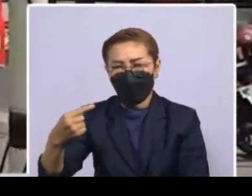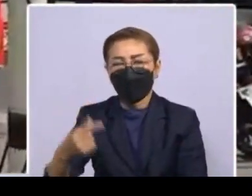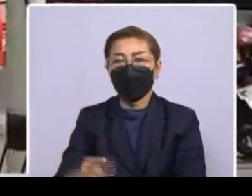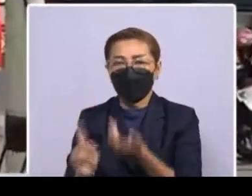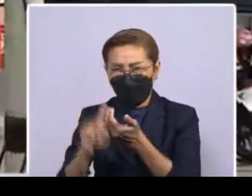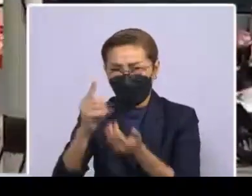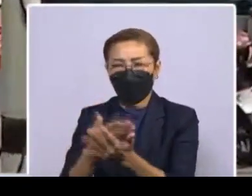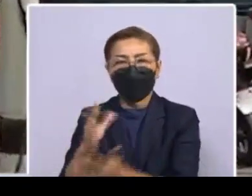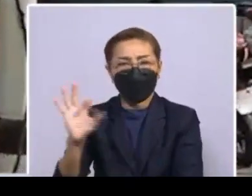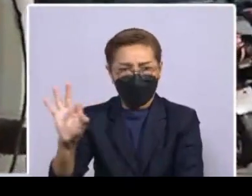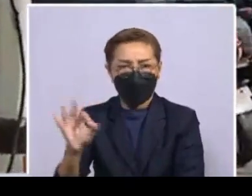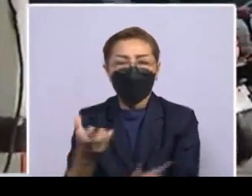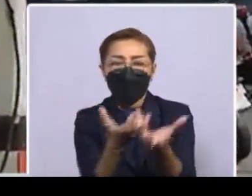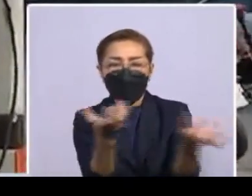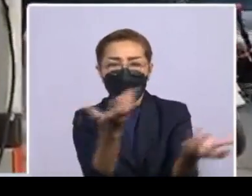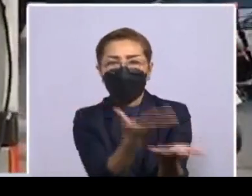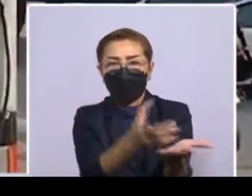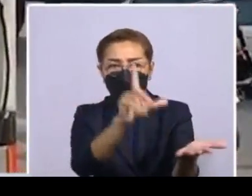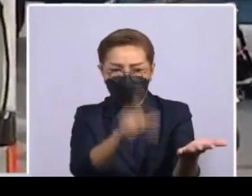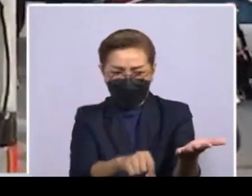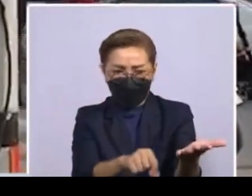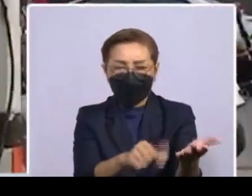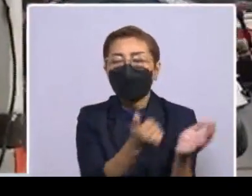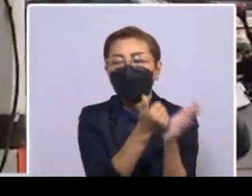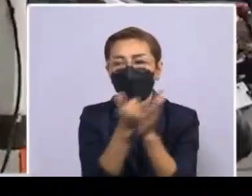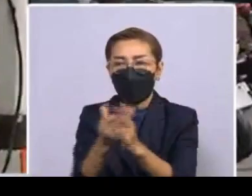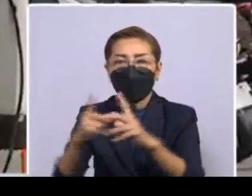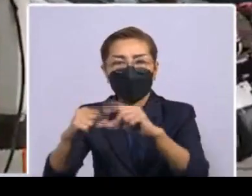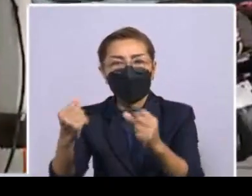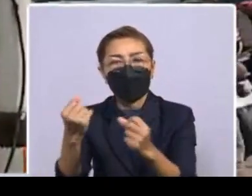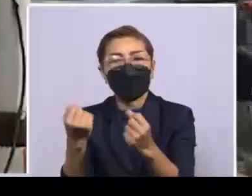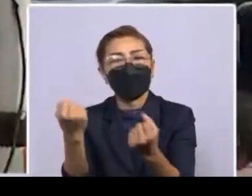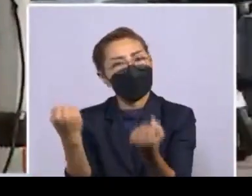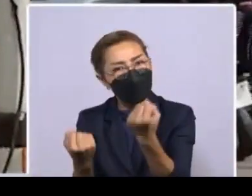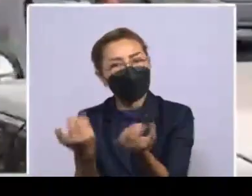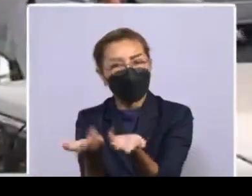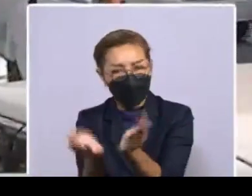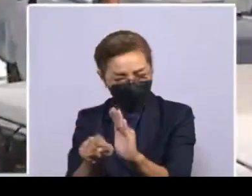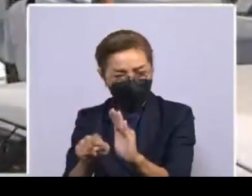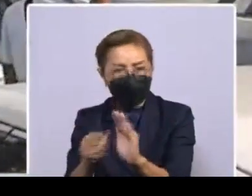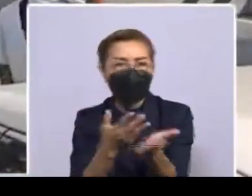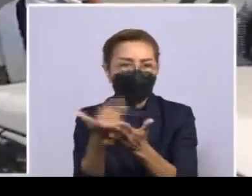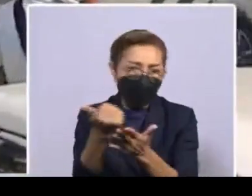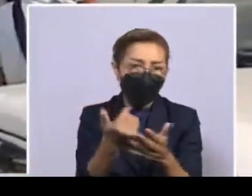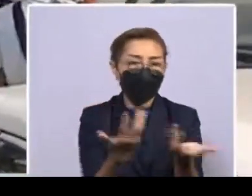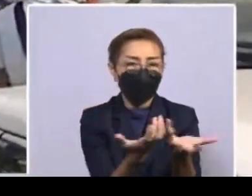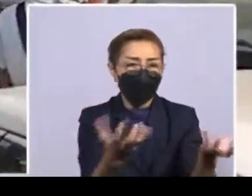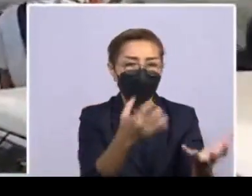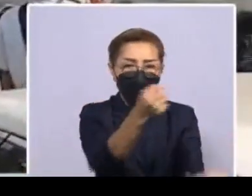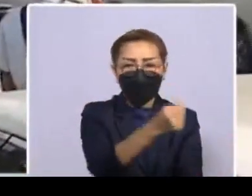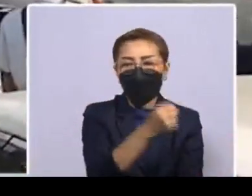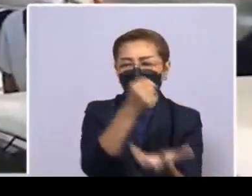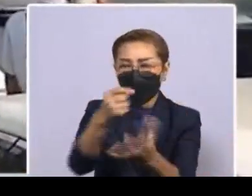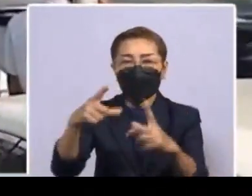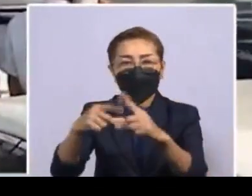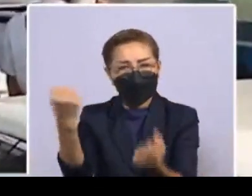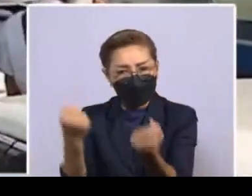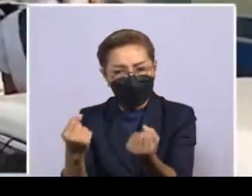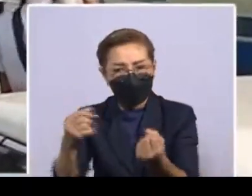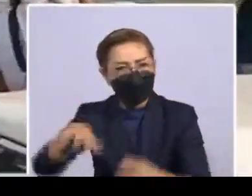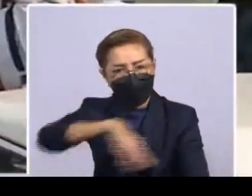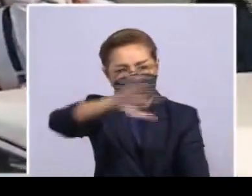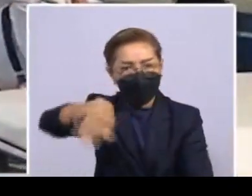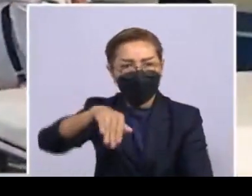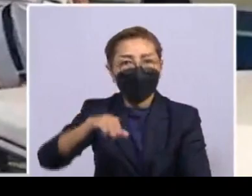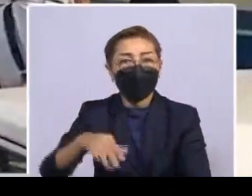อุปโภคบริโภคที่ราคาถูกให้กับแท็กซี่และก็ครอบครัวจัดหาถุงยังชีพให้กับ Taxiแจกจ่ายไปกับผู้ขับแท็กซี่